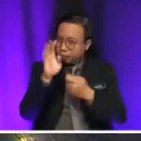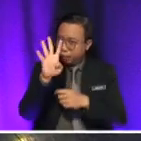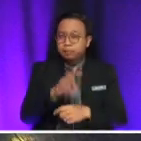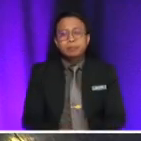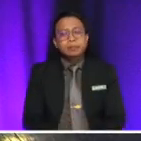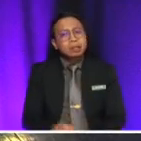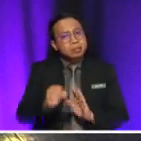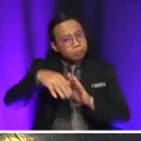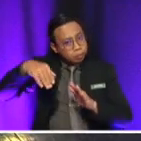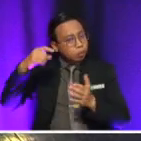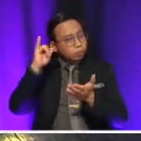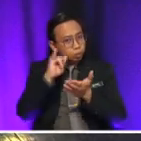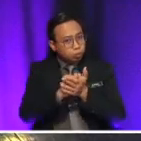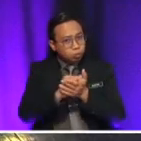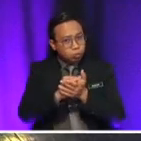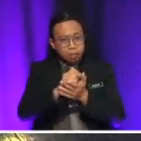itu juga